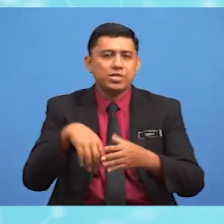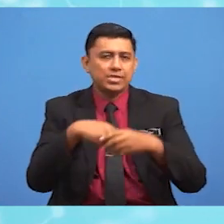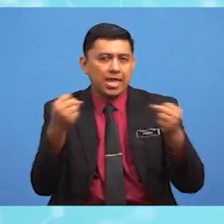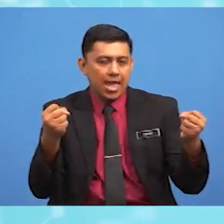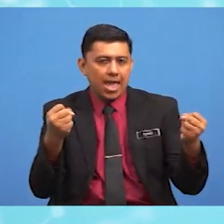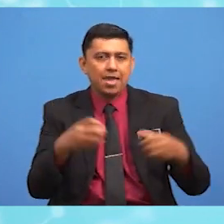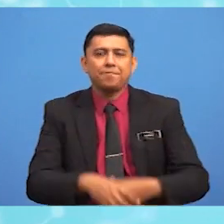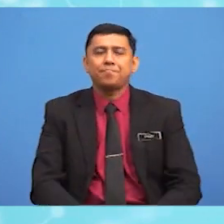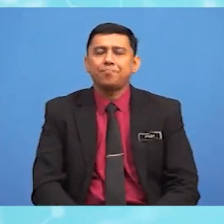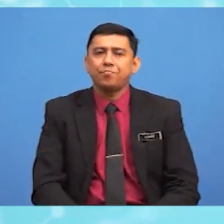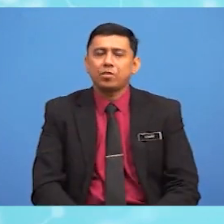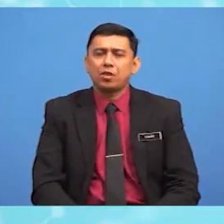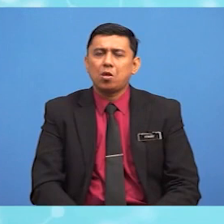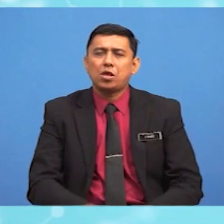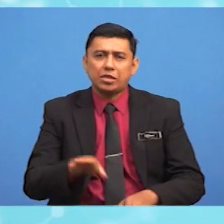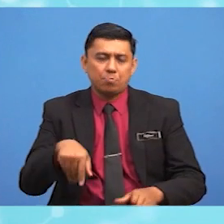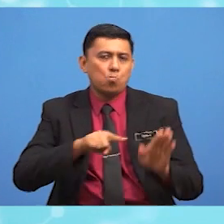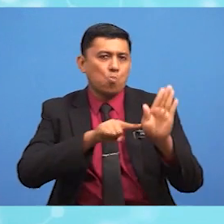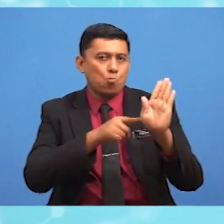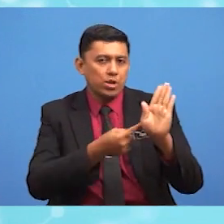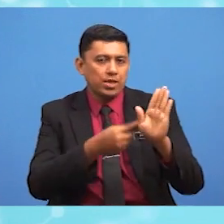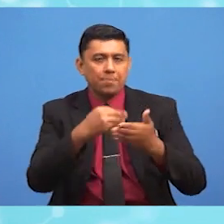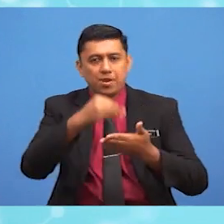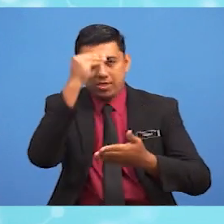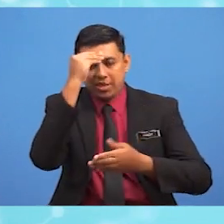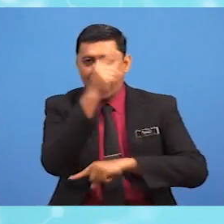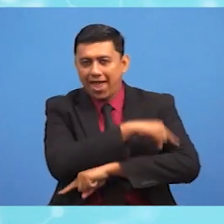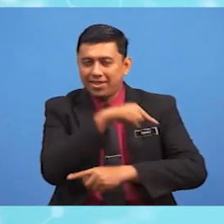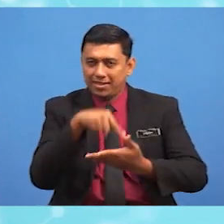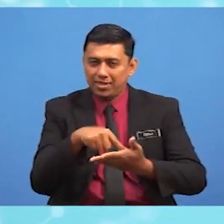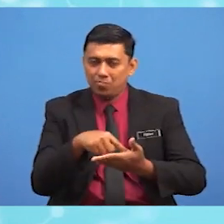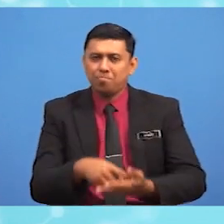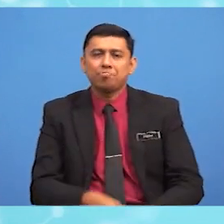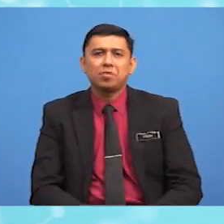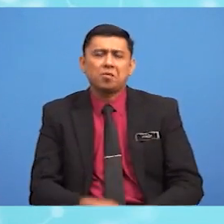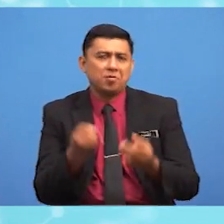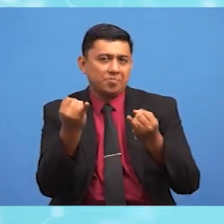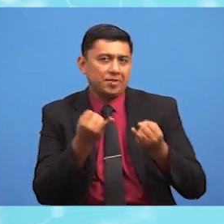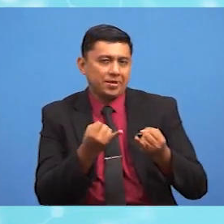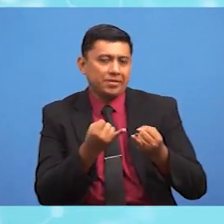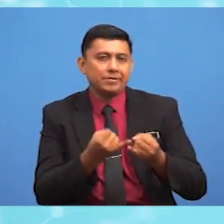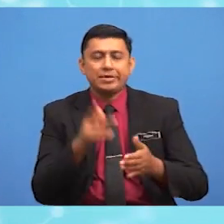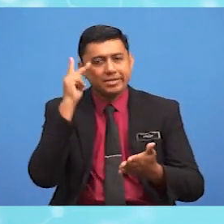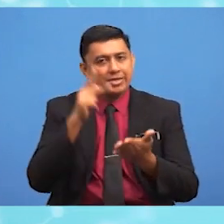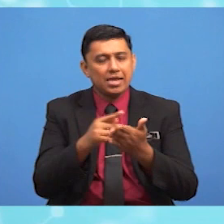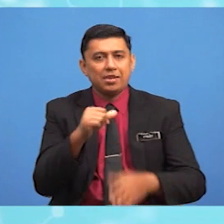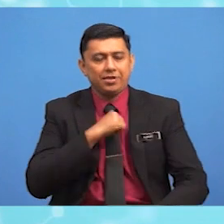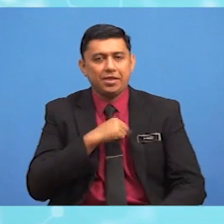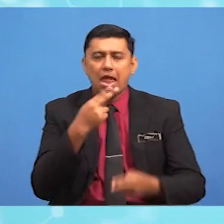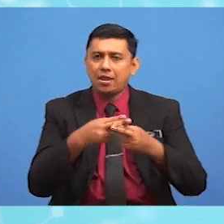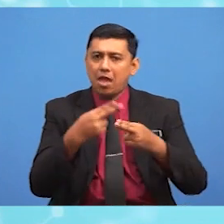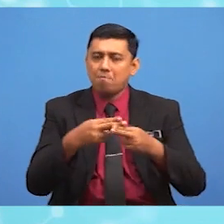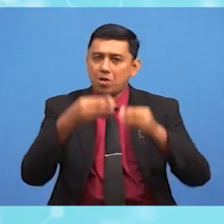hendaknya. Sebelum memulakan pembelajaran kita pada hari ini, izinkan cikgu perkenalkan diri. Nama